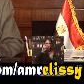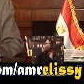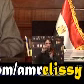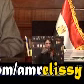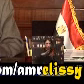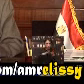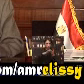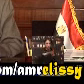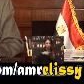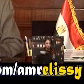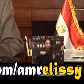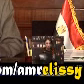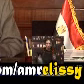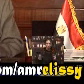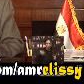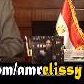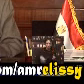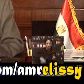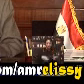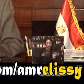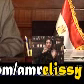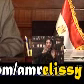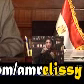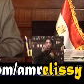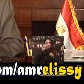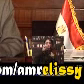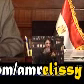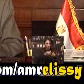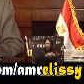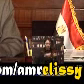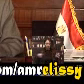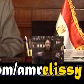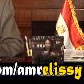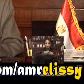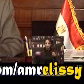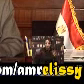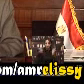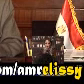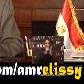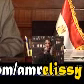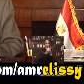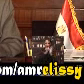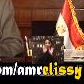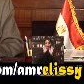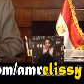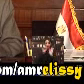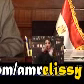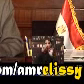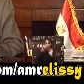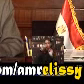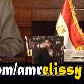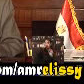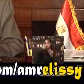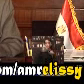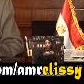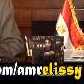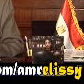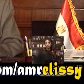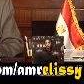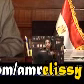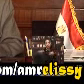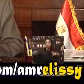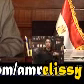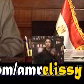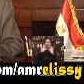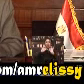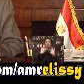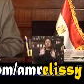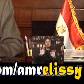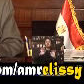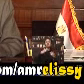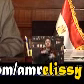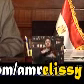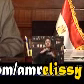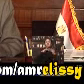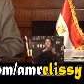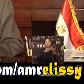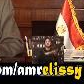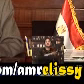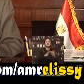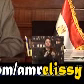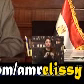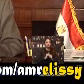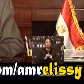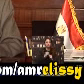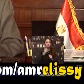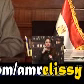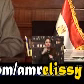وسنتحمل جزء من تكاليف التوصيلات إلى المنازل، وأما الجزء الثاني فده بيتم عن